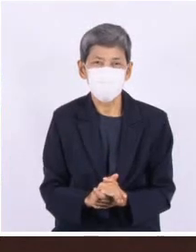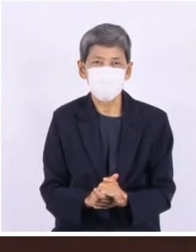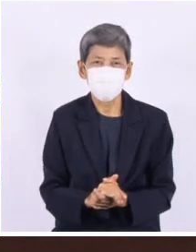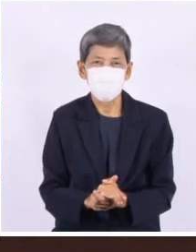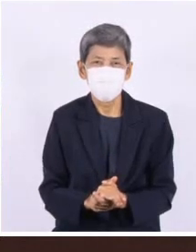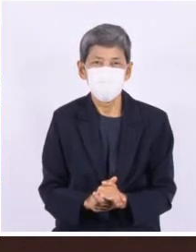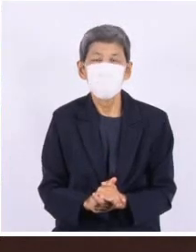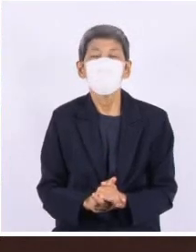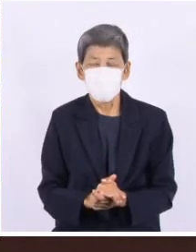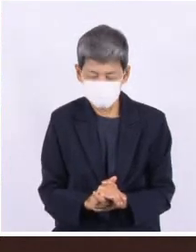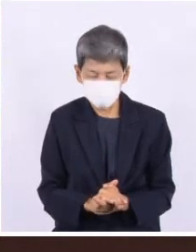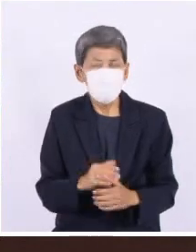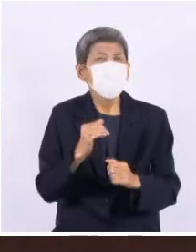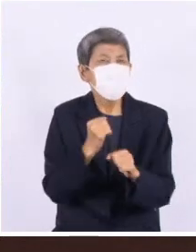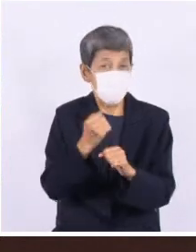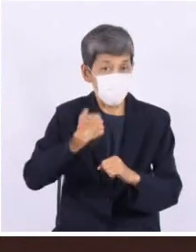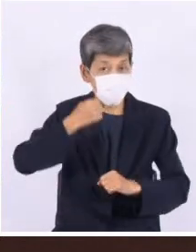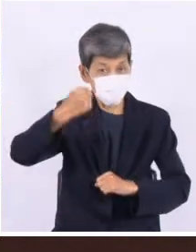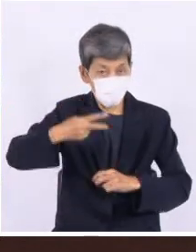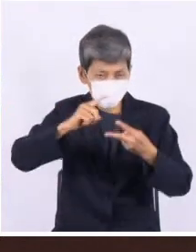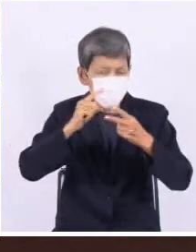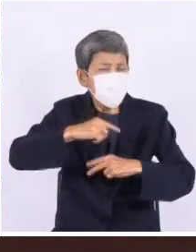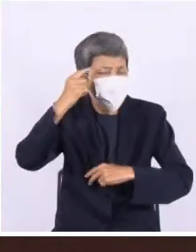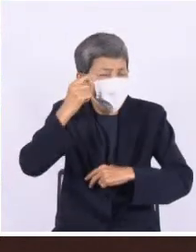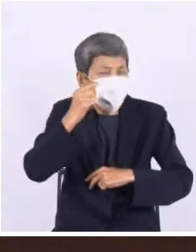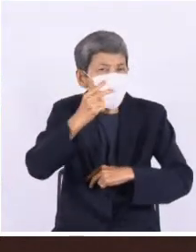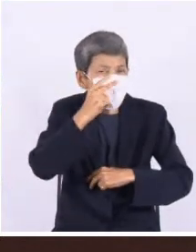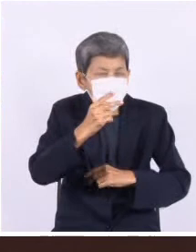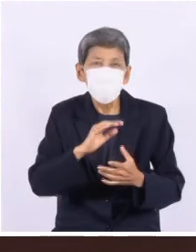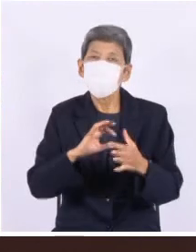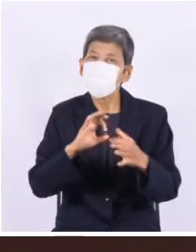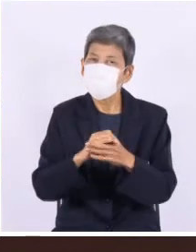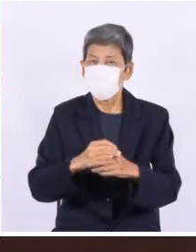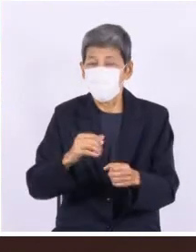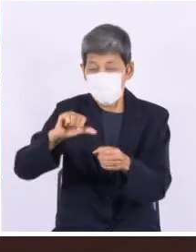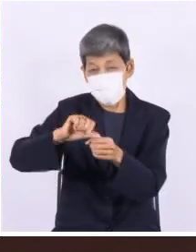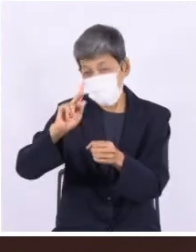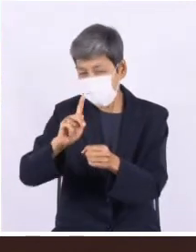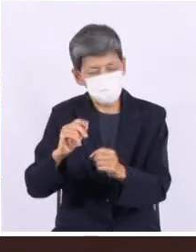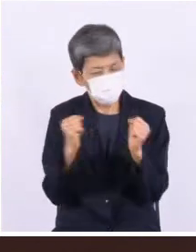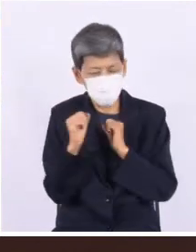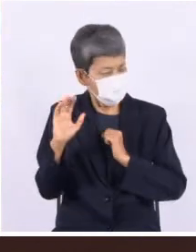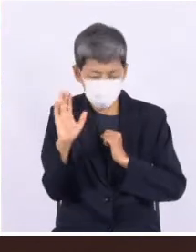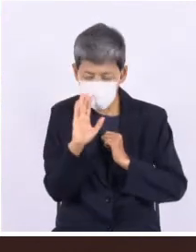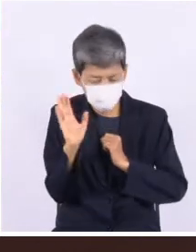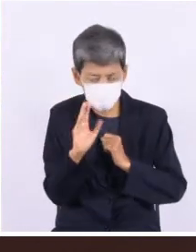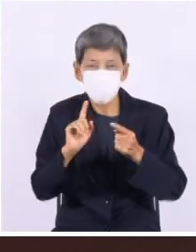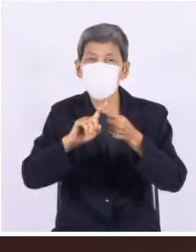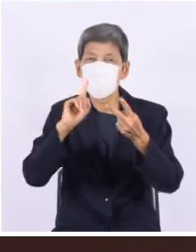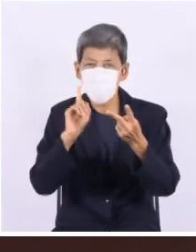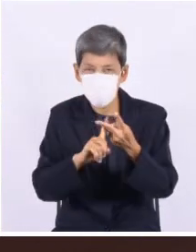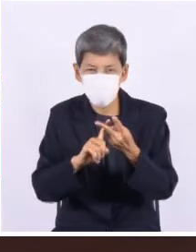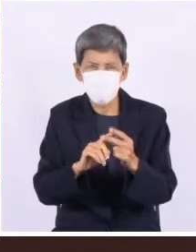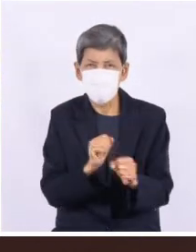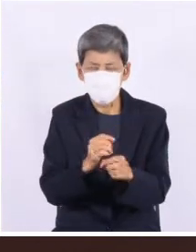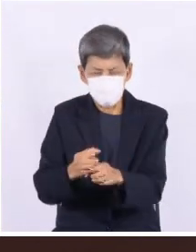วนั่นเป็นอุทาหรณ์2เรื่องที่ให้คุณผู้ชมได้รับทราบกันนะทั้งเรื่องของเตาแก๊สไม่ควรอยู่ในห้องแอร์นะคะแล้วก็อีกเรื่องนึงอย่าไปเตะ